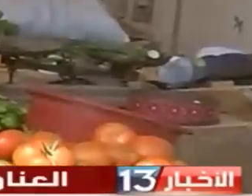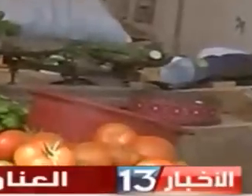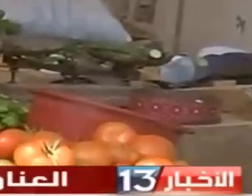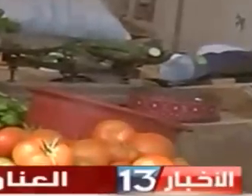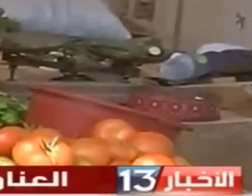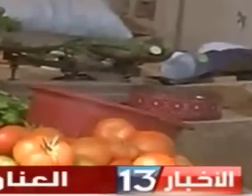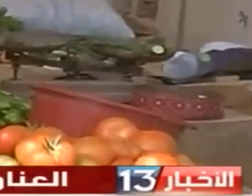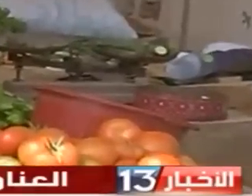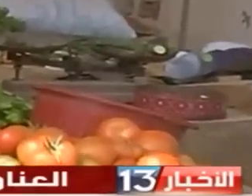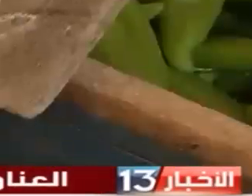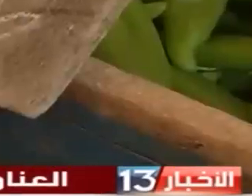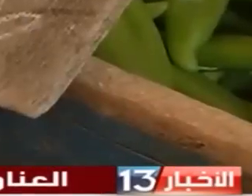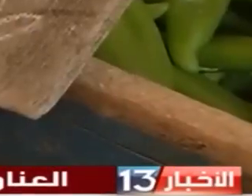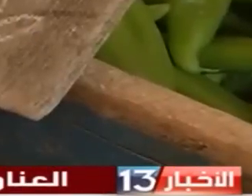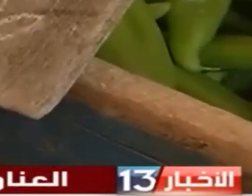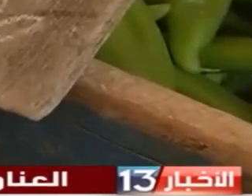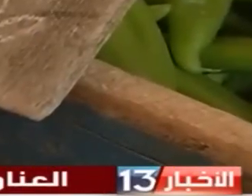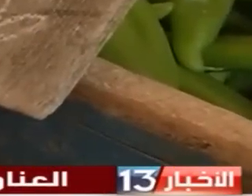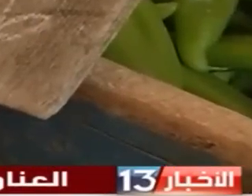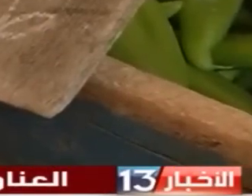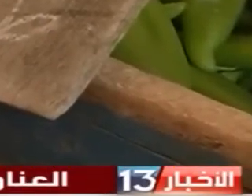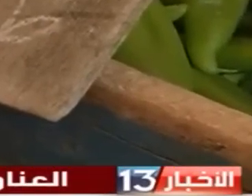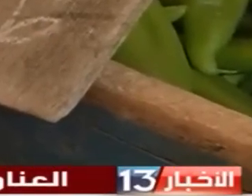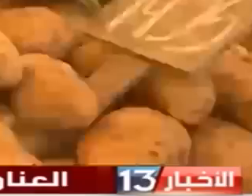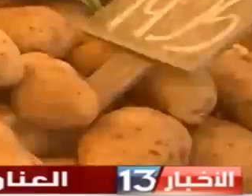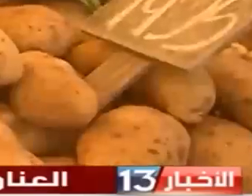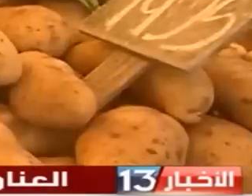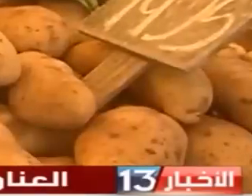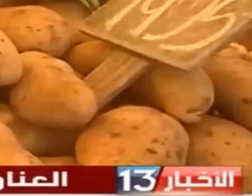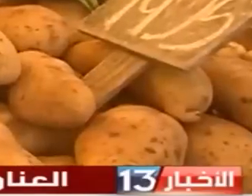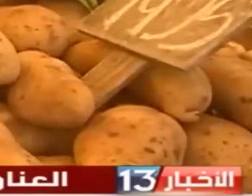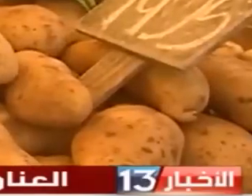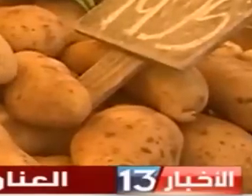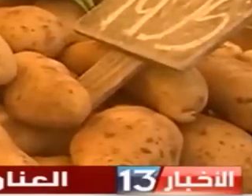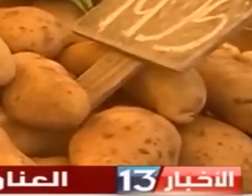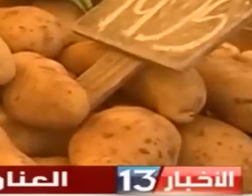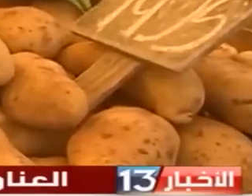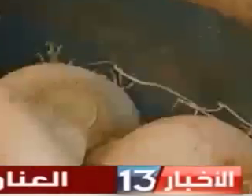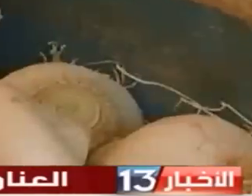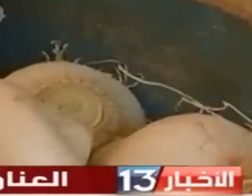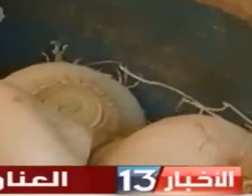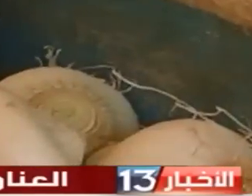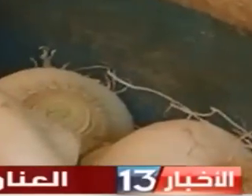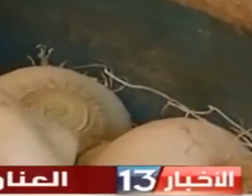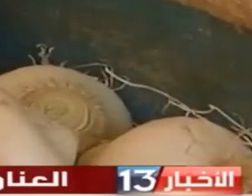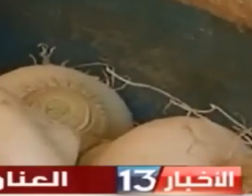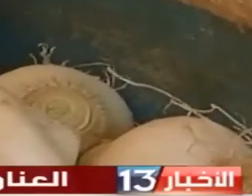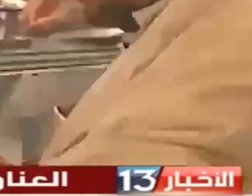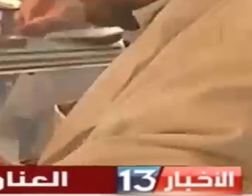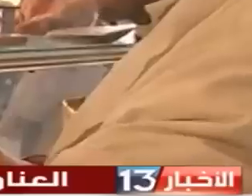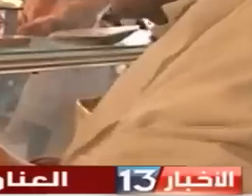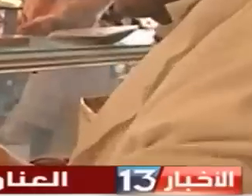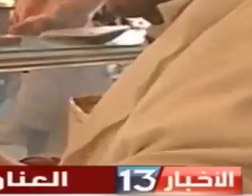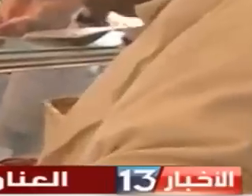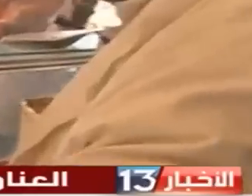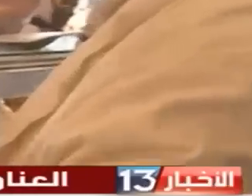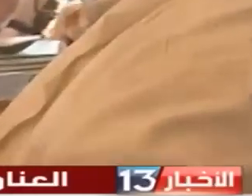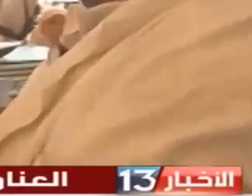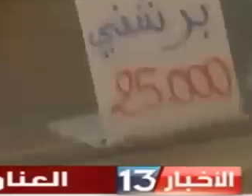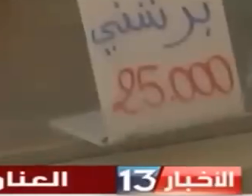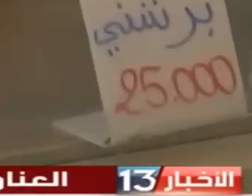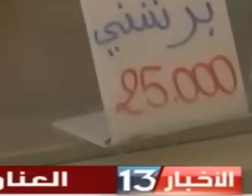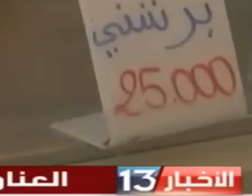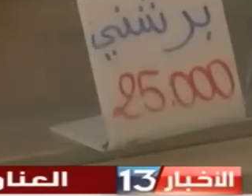استعدادا لشهر رمضان العائلات تشرع في اقتناء مختلف المواد الاستهلاكيه وت دائم في الاراء بشان اسعار